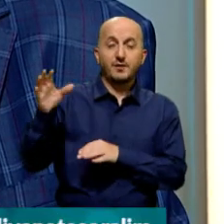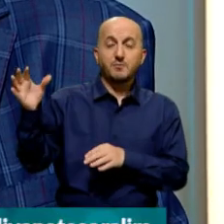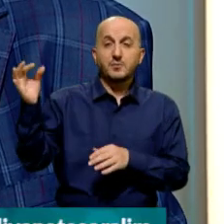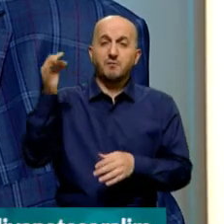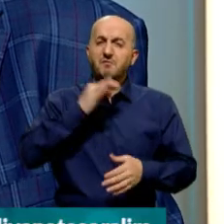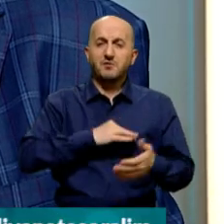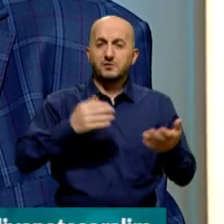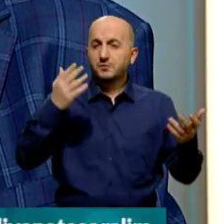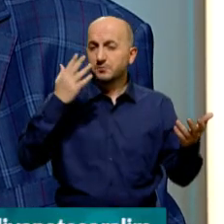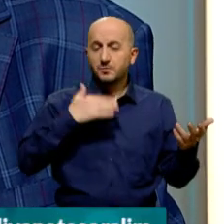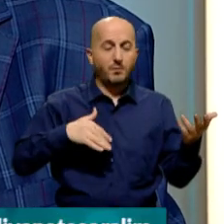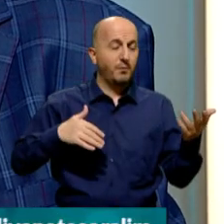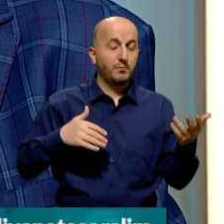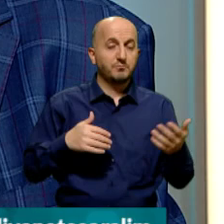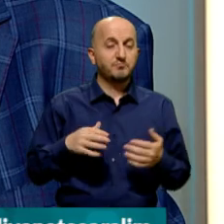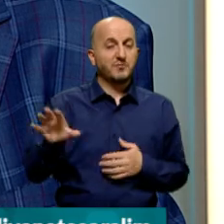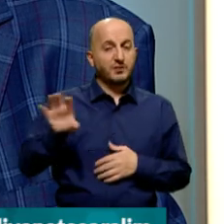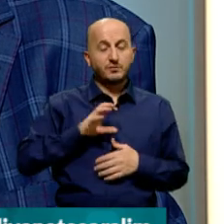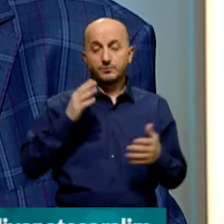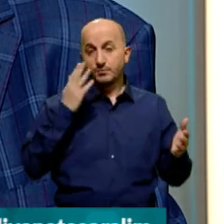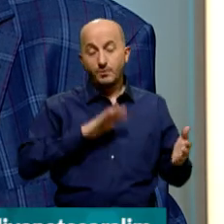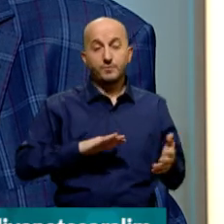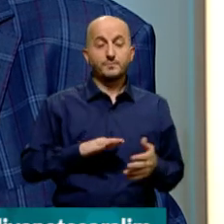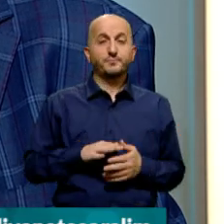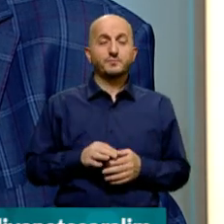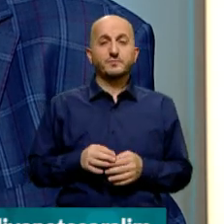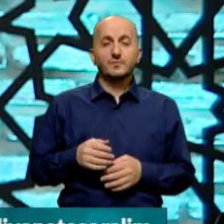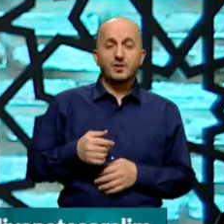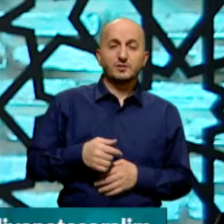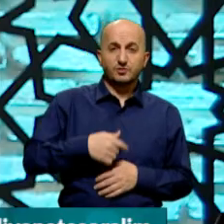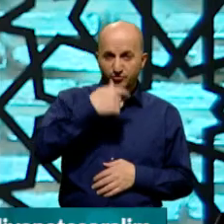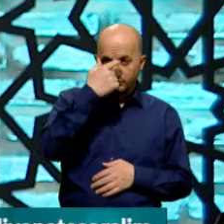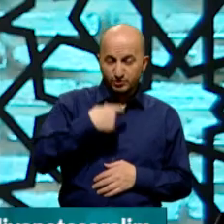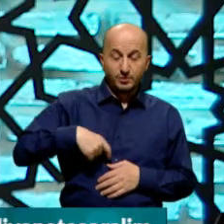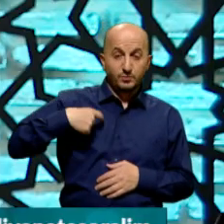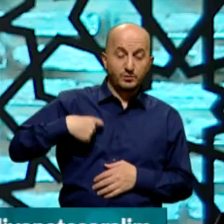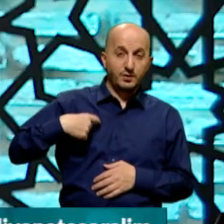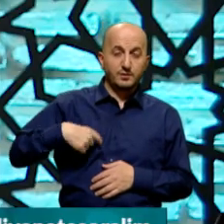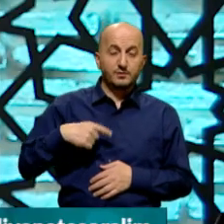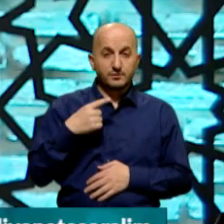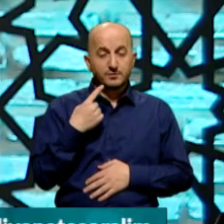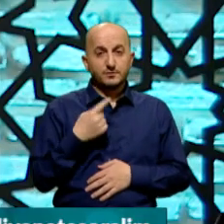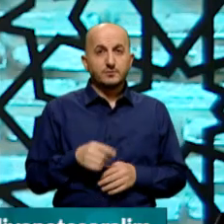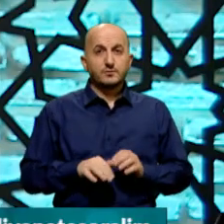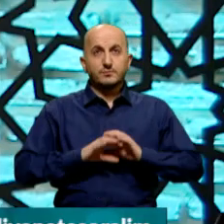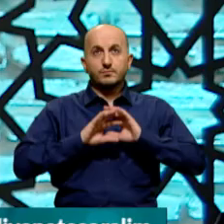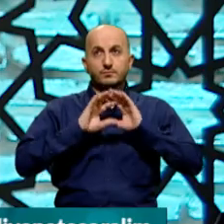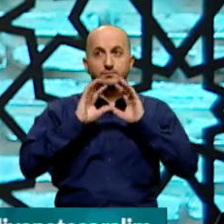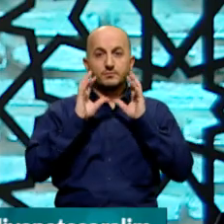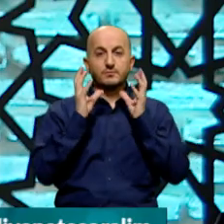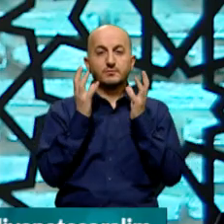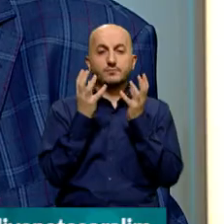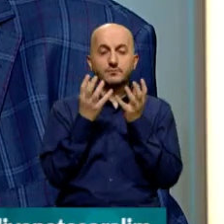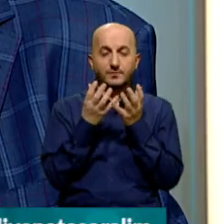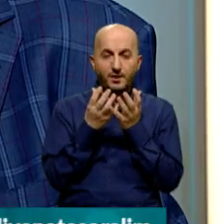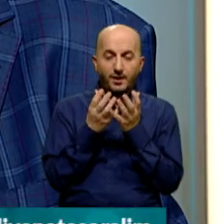Değil mi hocam? Hiç manevi hayatına hiçbir etkisi yoktur. Mesela kişisel özellik açısından var mı hocam? Burçların dünya üzerinde